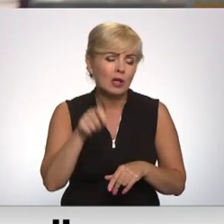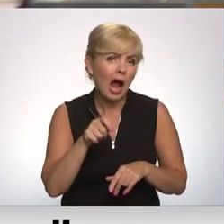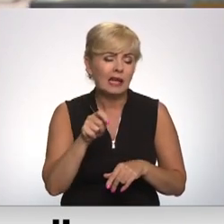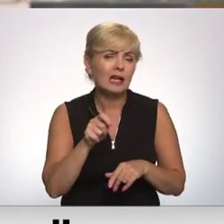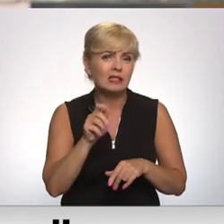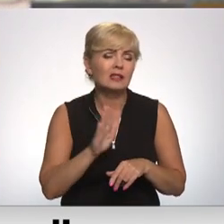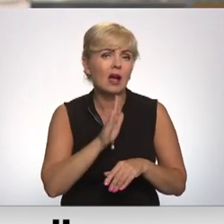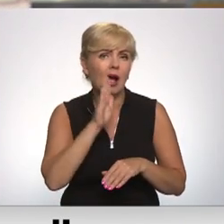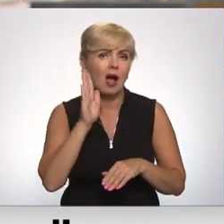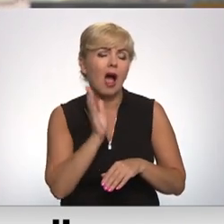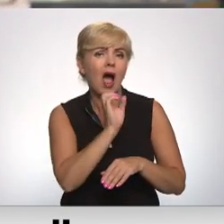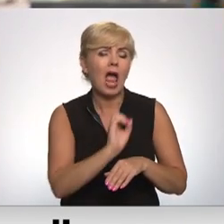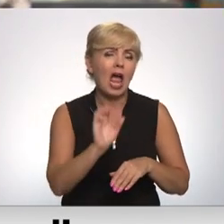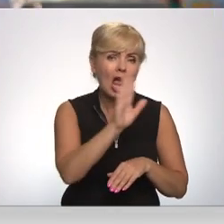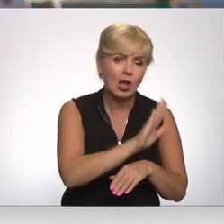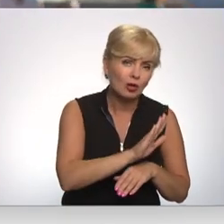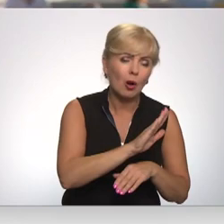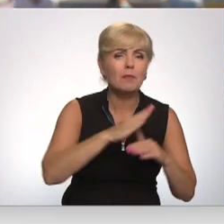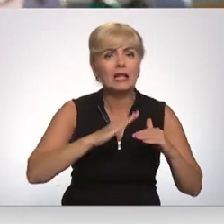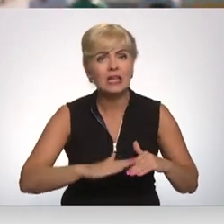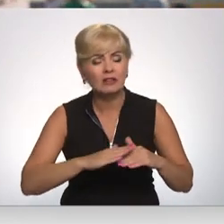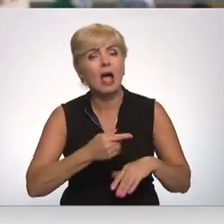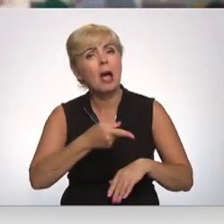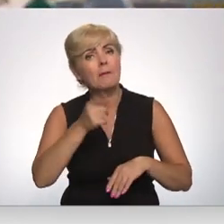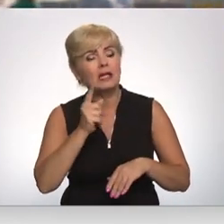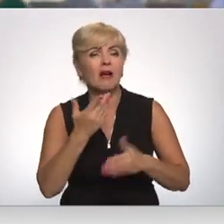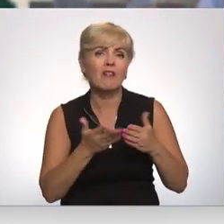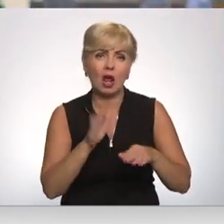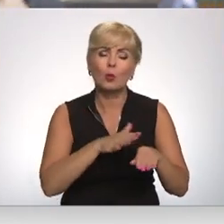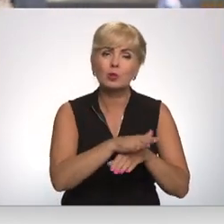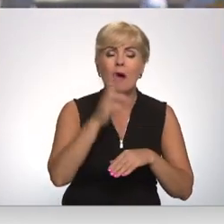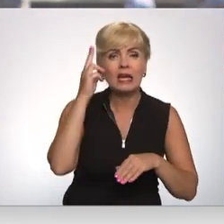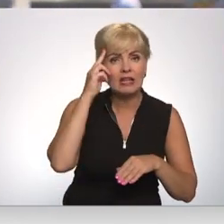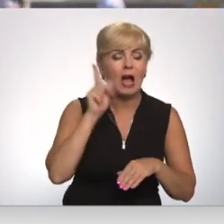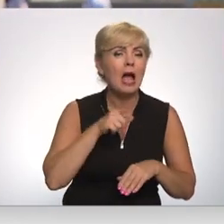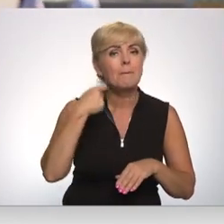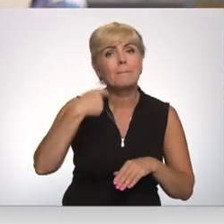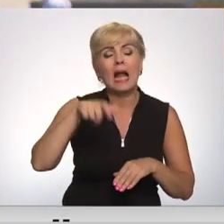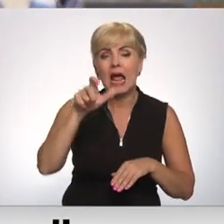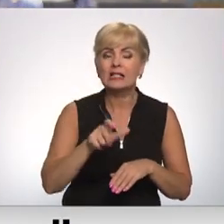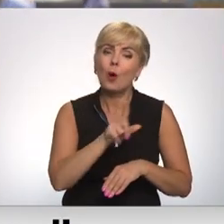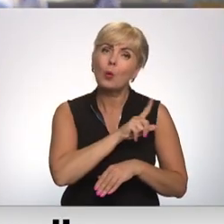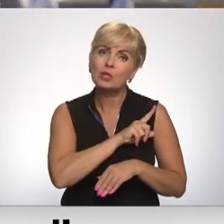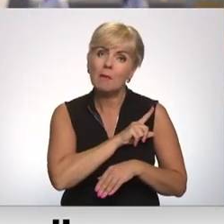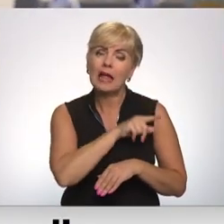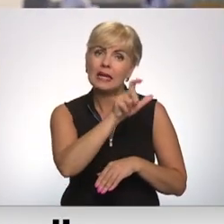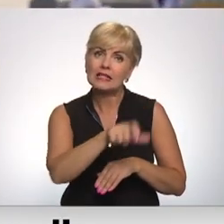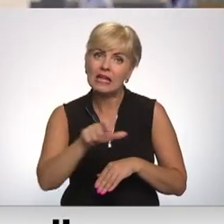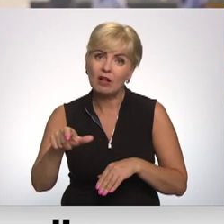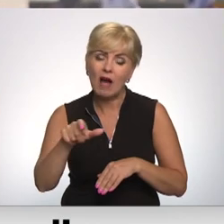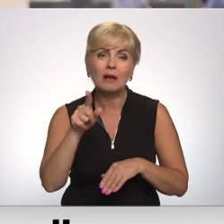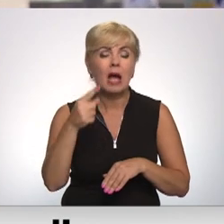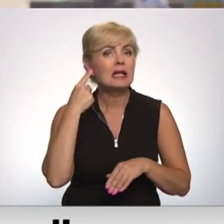arī brīdinājumi par iespējamiem uzbrukumiem galvaspilsētā Kijevai, tāpēc prezidents ir lūdzis cilvēkus būt ļoti uzmanīgiem, kad atskan